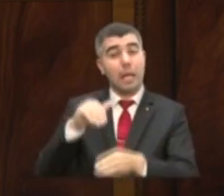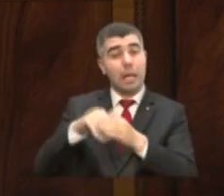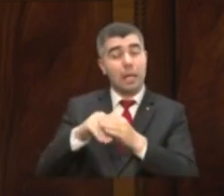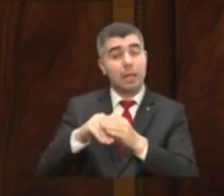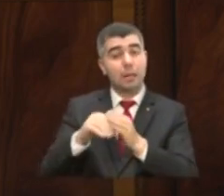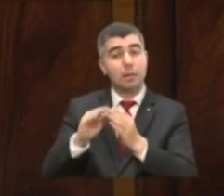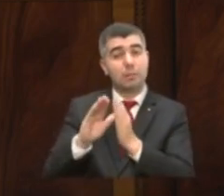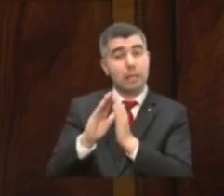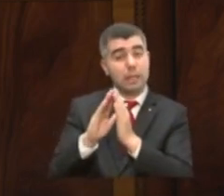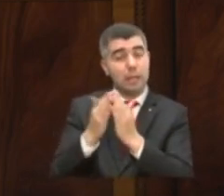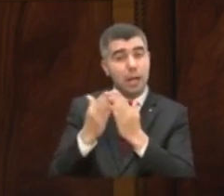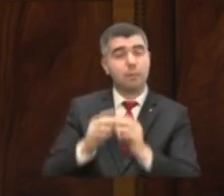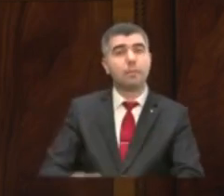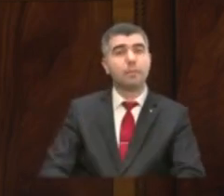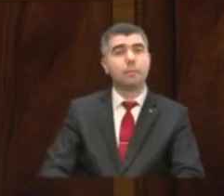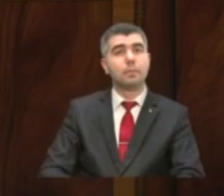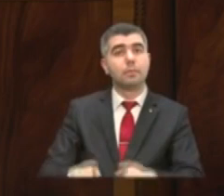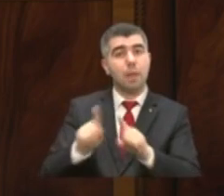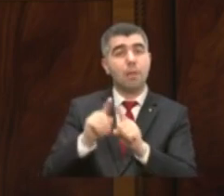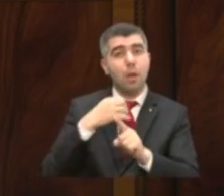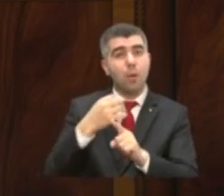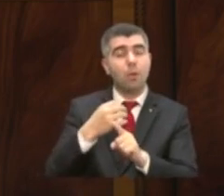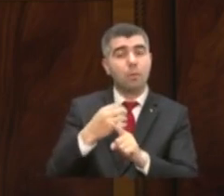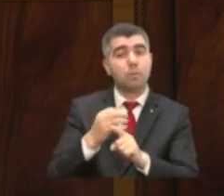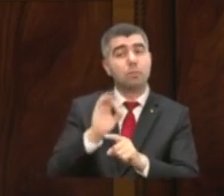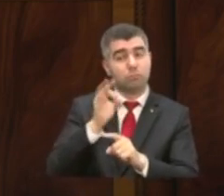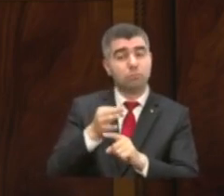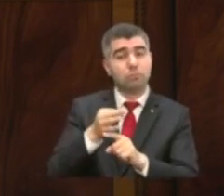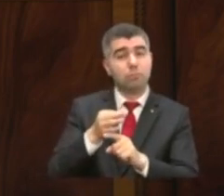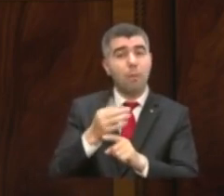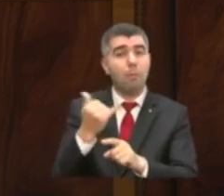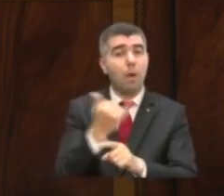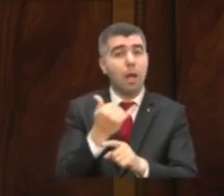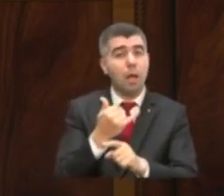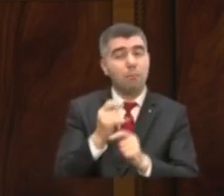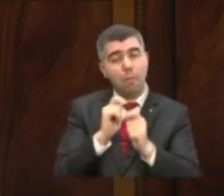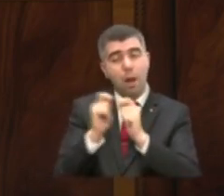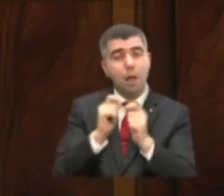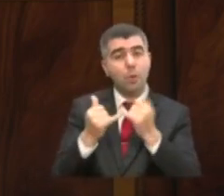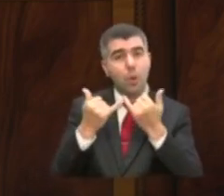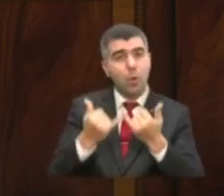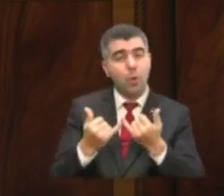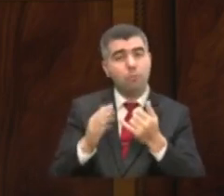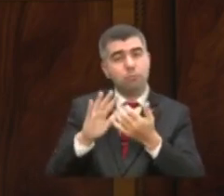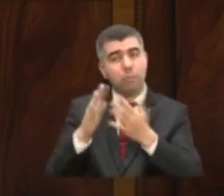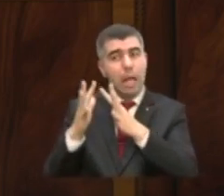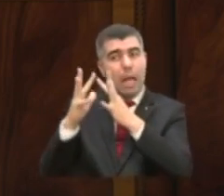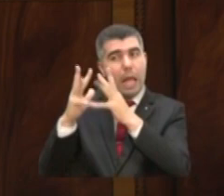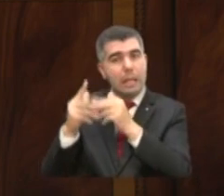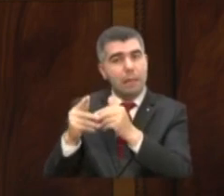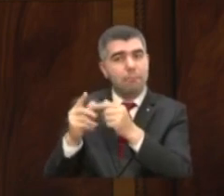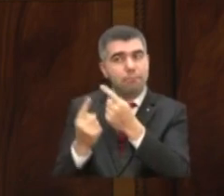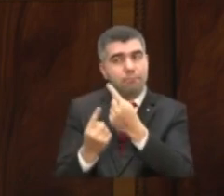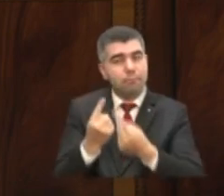للتقدم والاشتراكية تضع نقطة نظام كبيرة عن شريحة حساسة من مجتمعنا تقدر حسب بعض